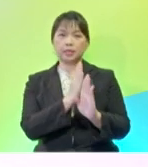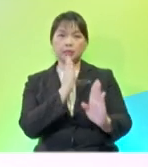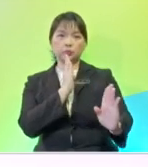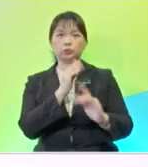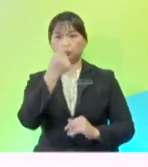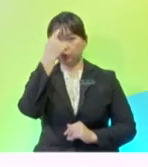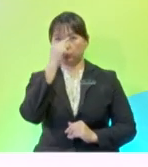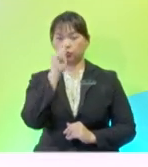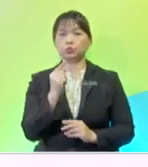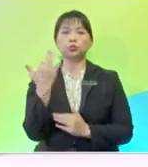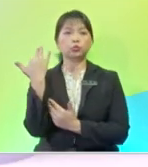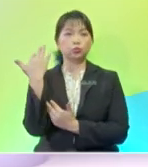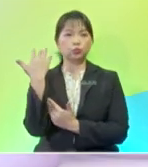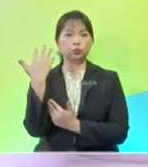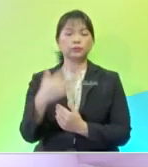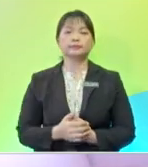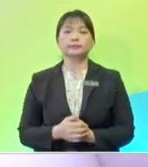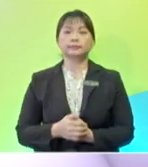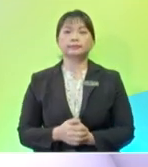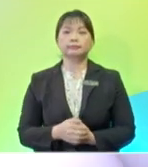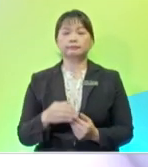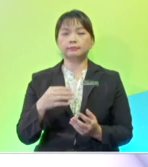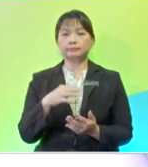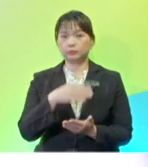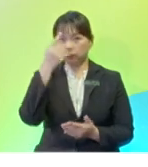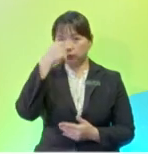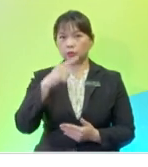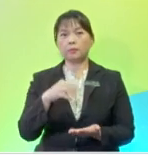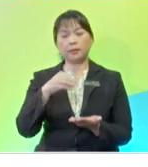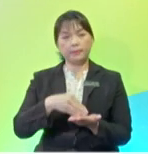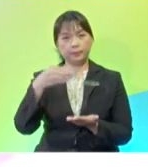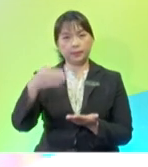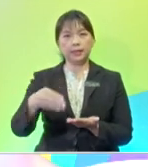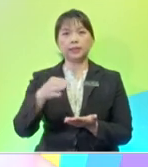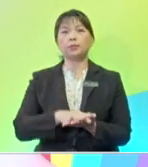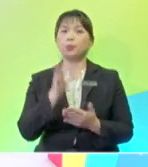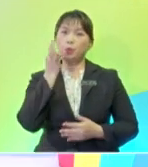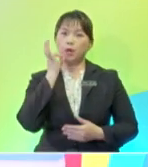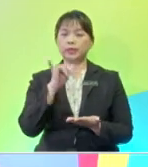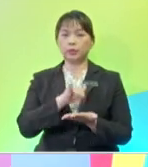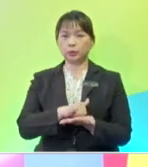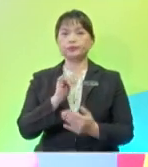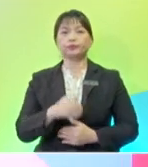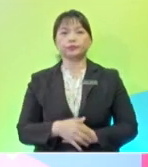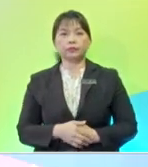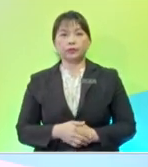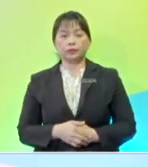menunggu giliran membeli buah-buahan tersebut Oke so ada tiga gambar